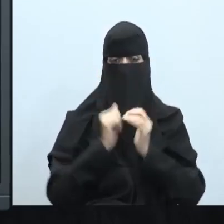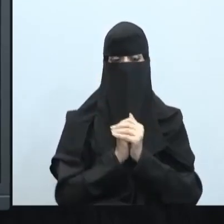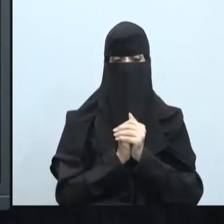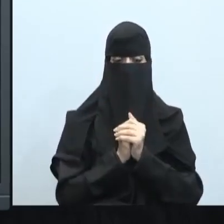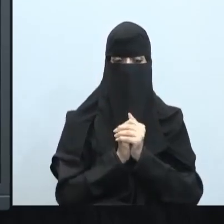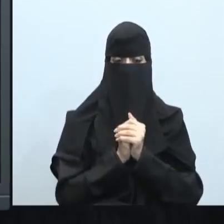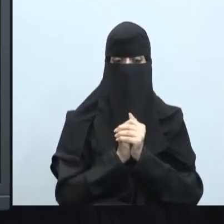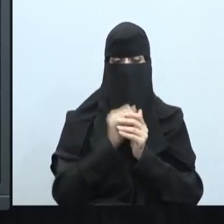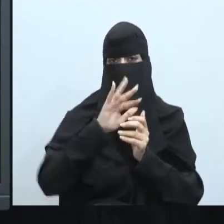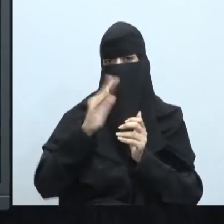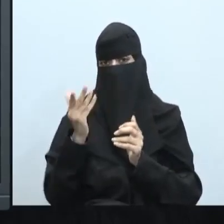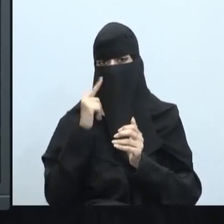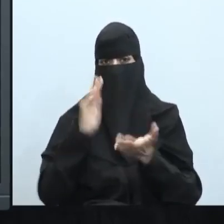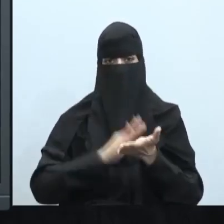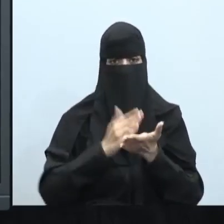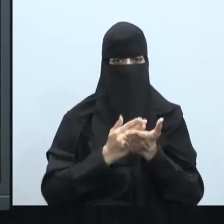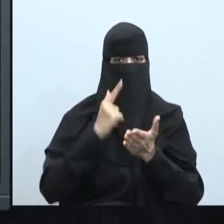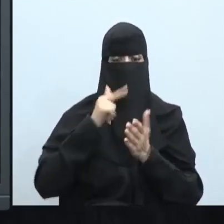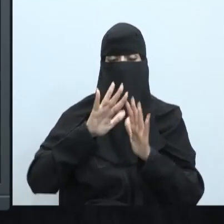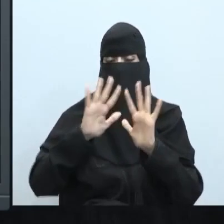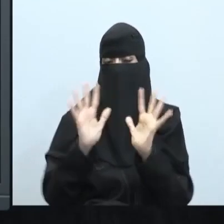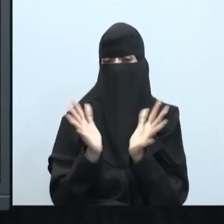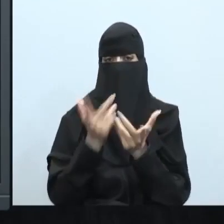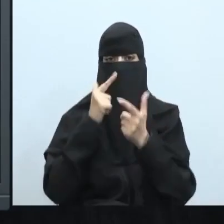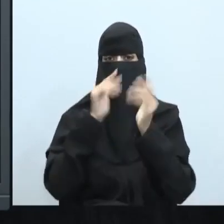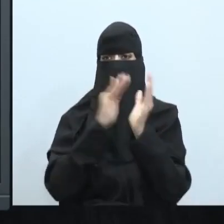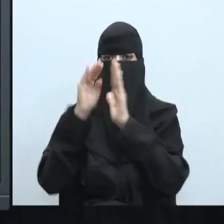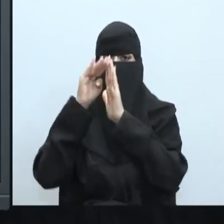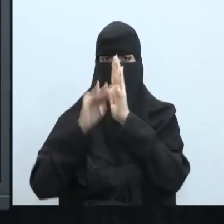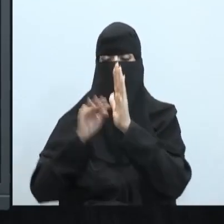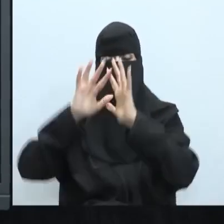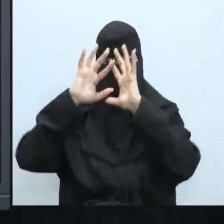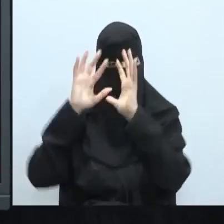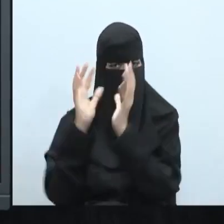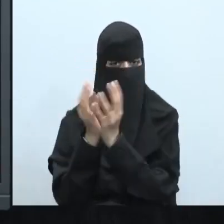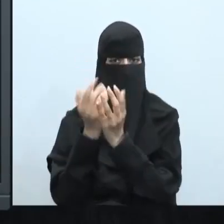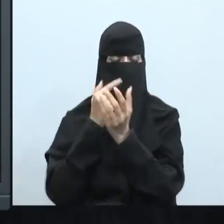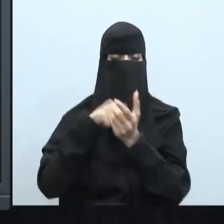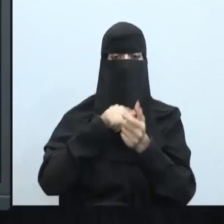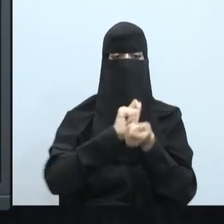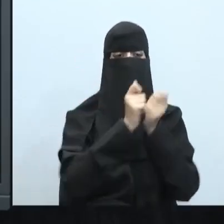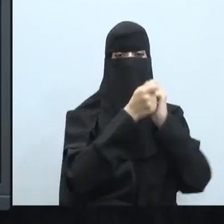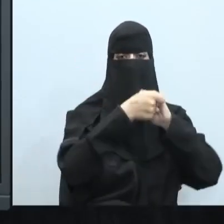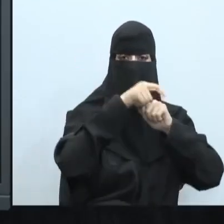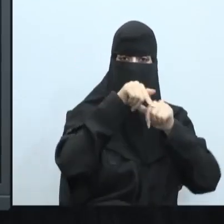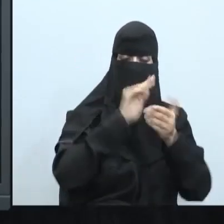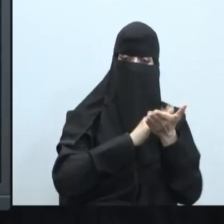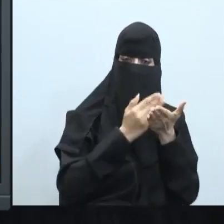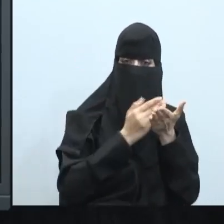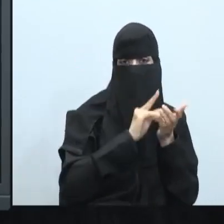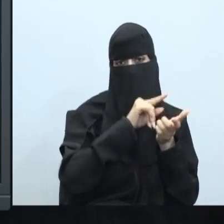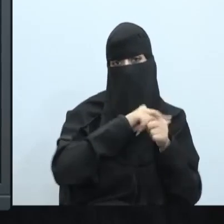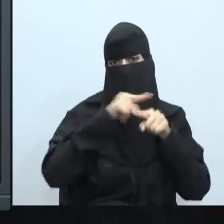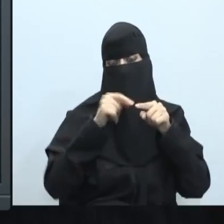التاليه بينما المترجم ياخذ البرنامج كامل كجمله كامله ويقوم بترجمته الى